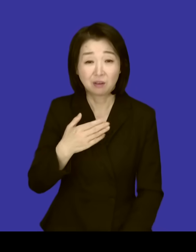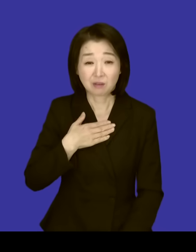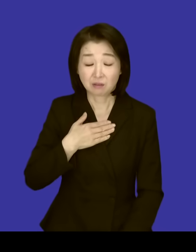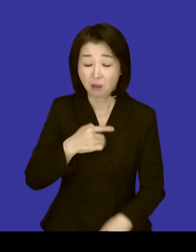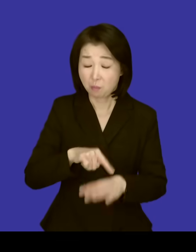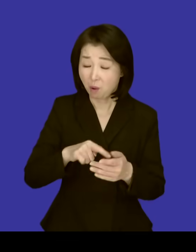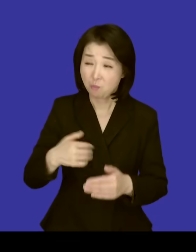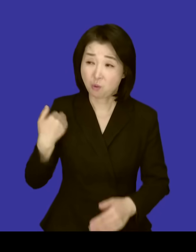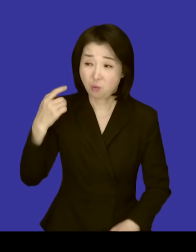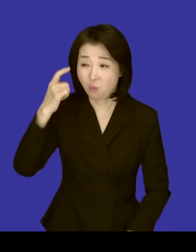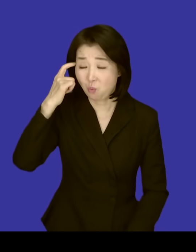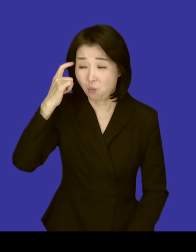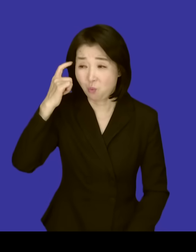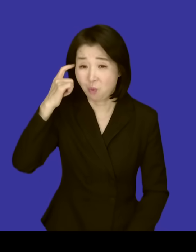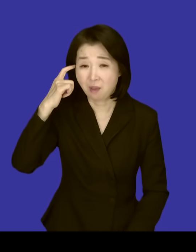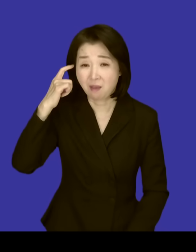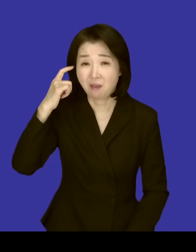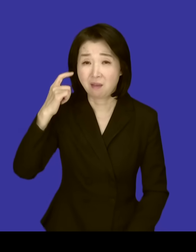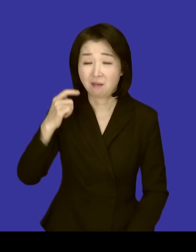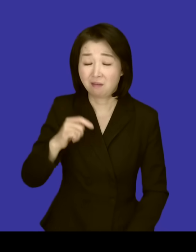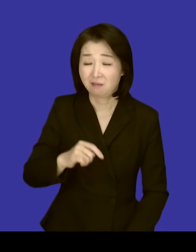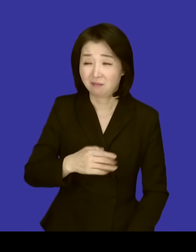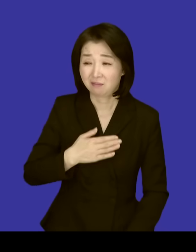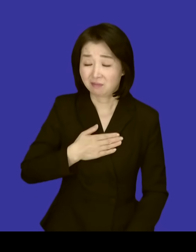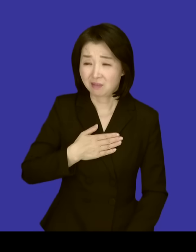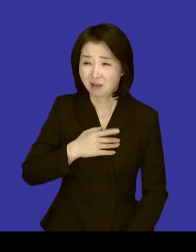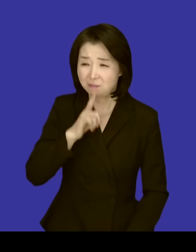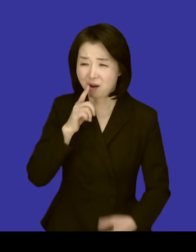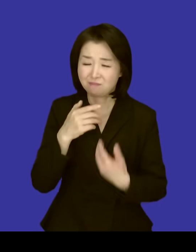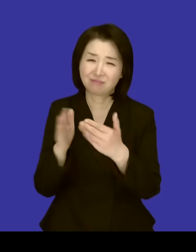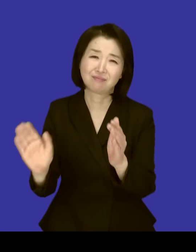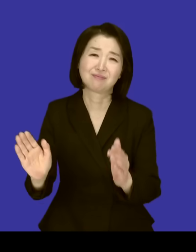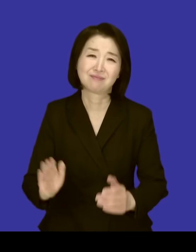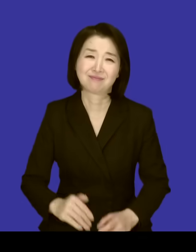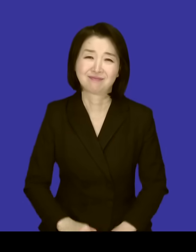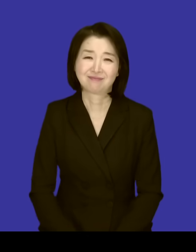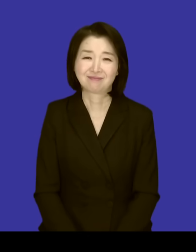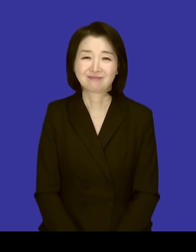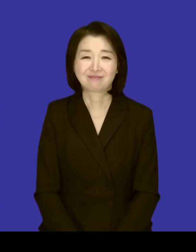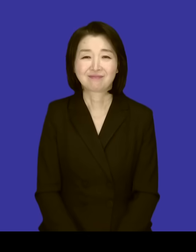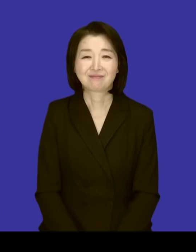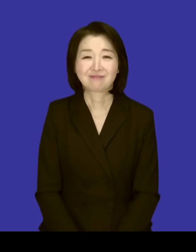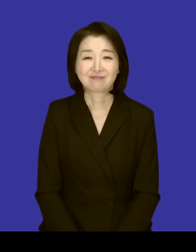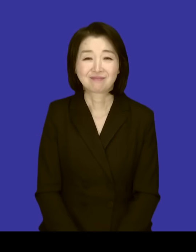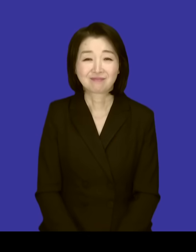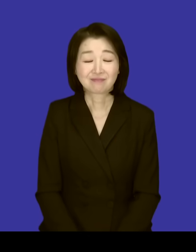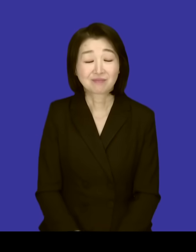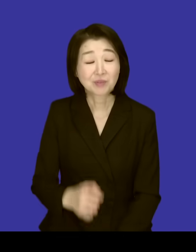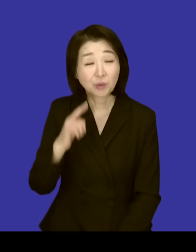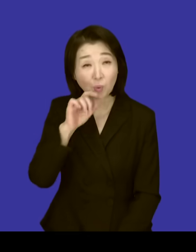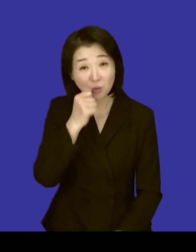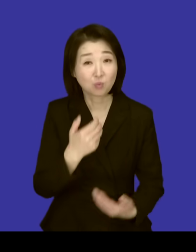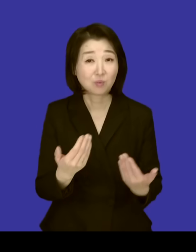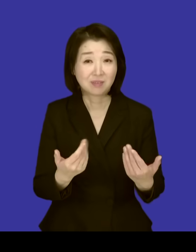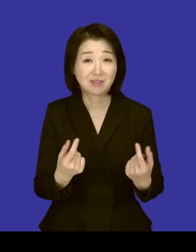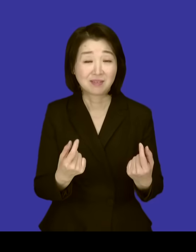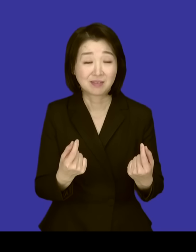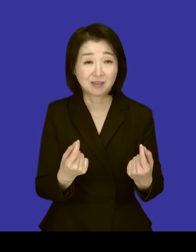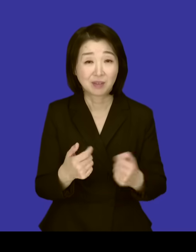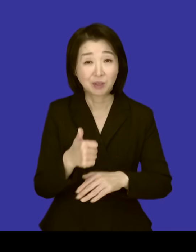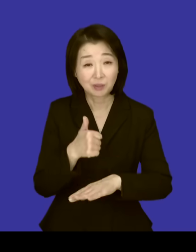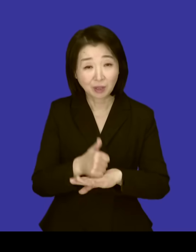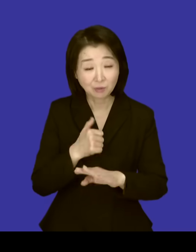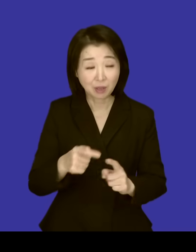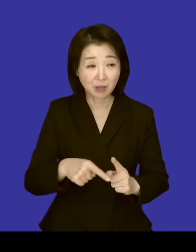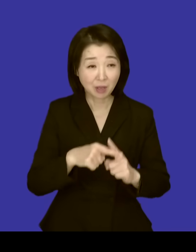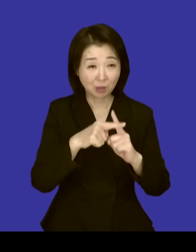잘 알아주지 않는 거냐고 그렇게 막 좀 화도 내고 그랬던 기억이 있습니다. 그래도 근데 좋은 이제- 일이니까. 네. 근데 나중에는